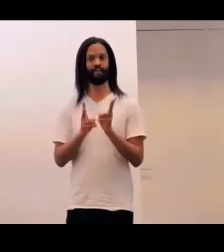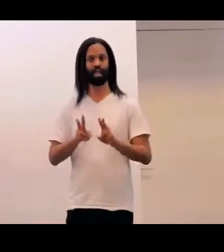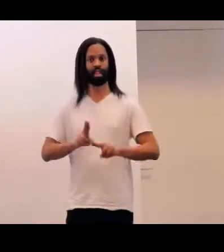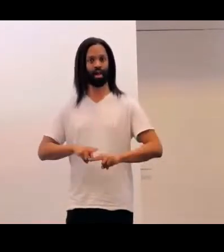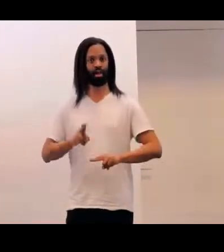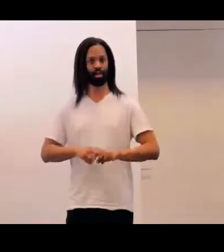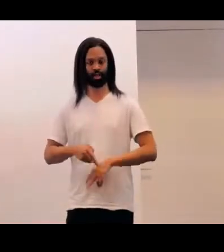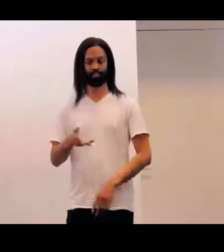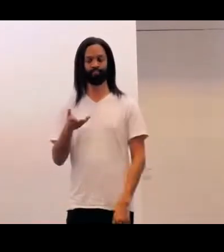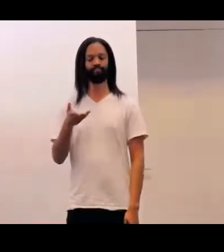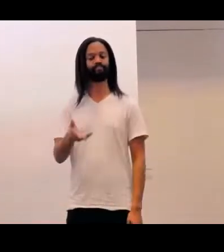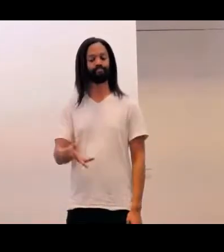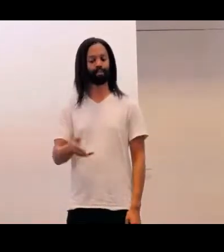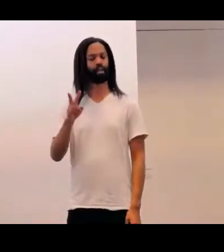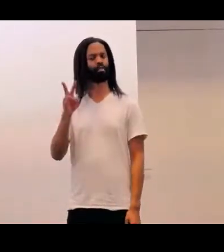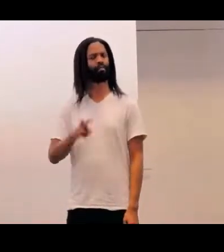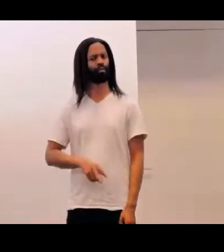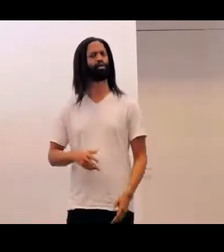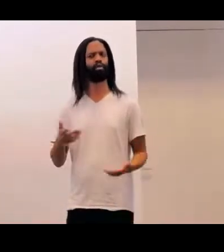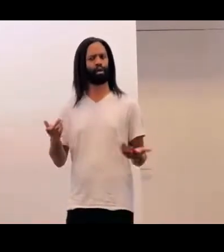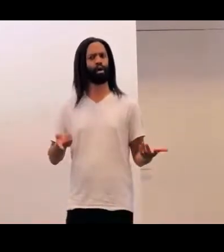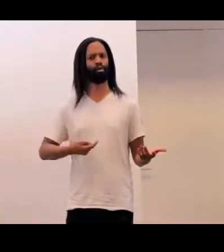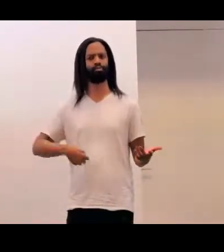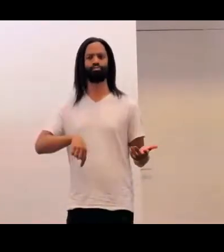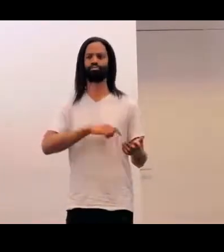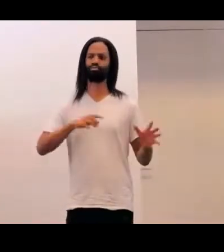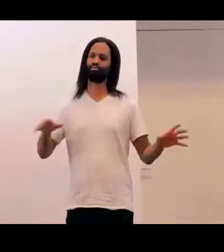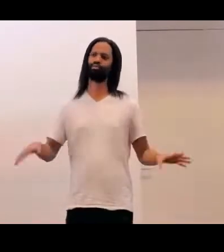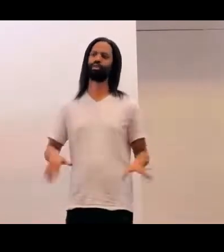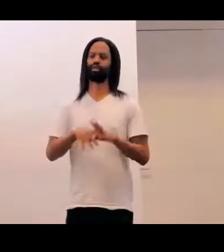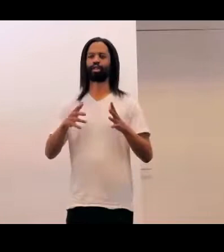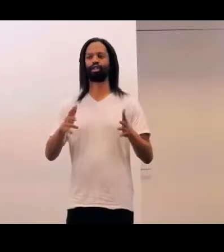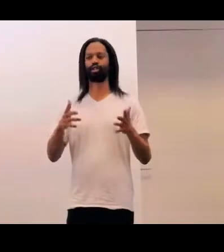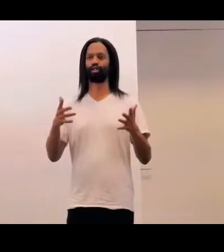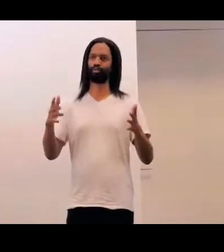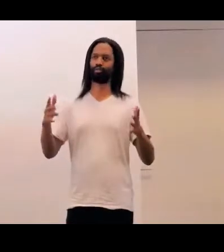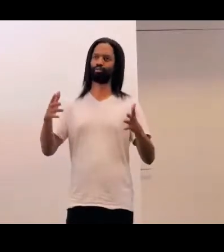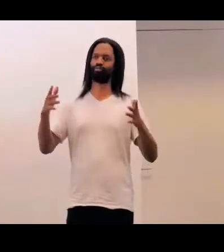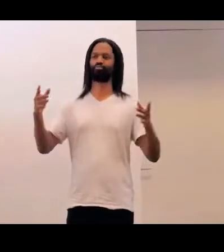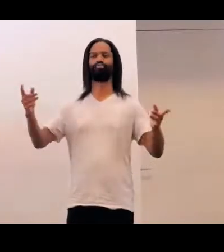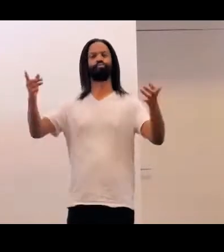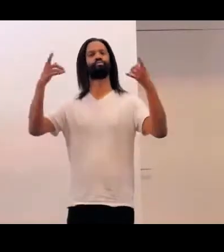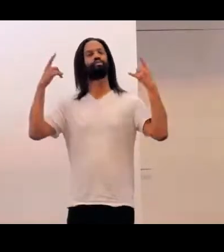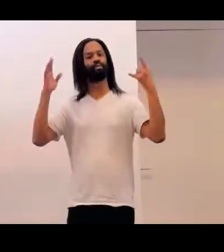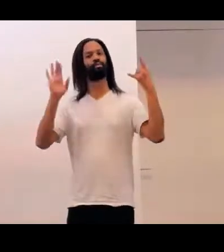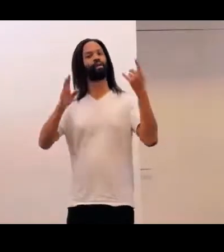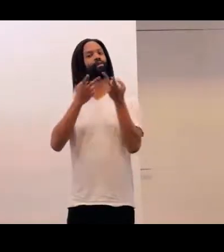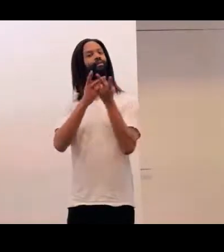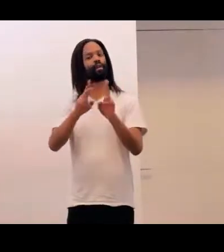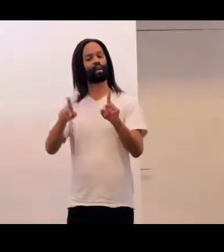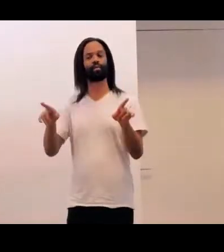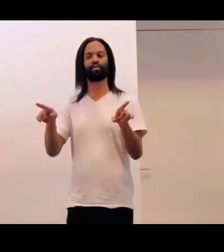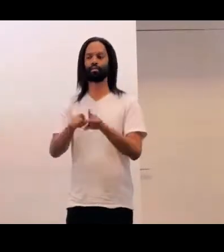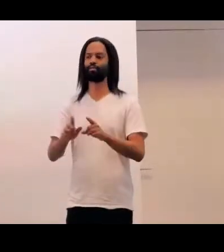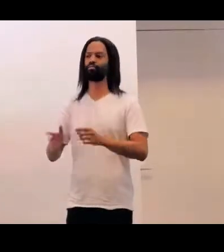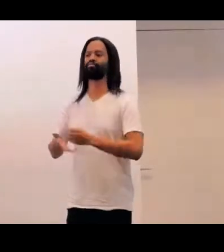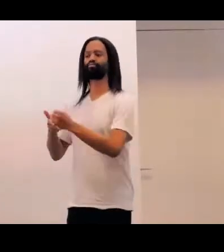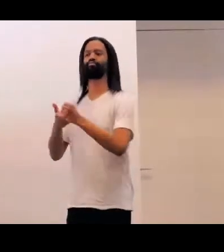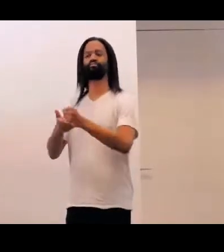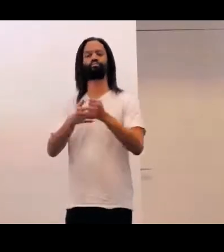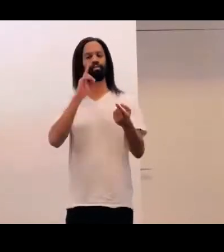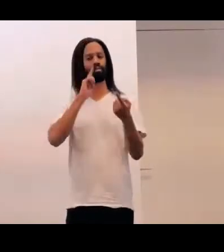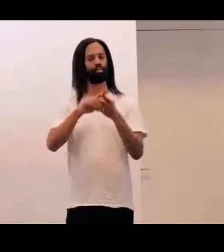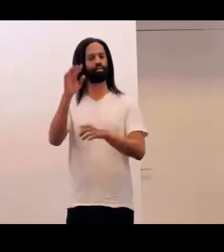appuyer l'image de la ville dans son action vis-à-vis des arbres et de la forêt, en exemple la signature de la Déclaration des